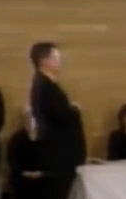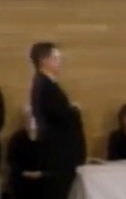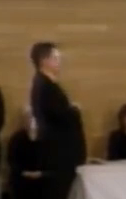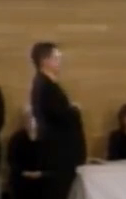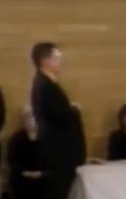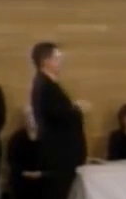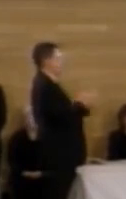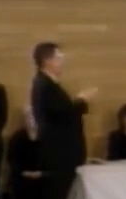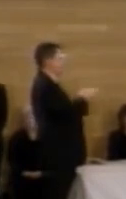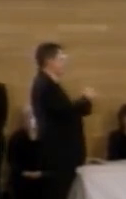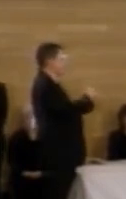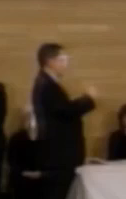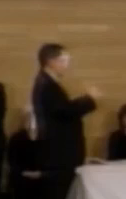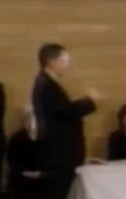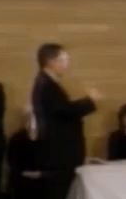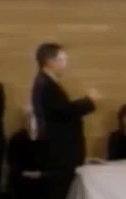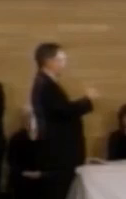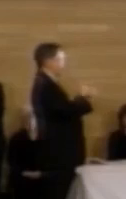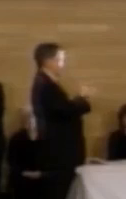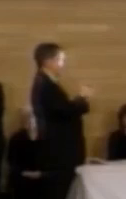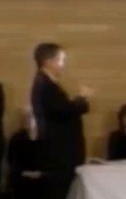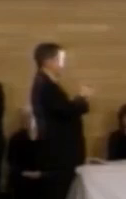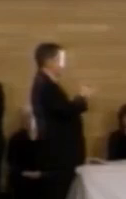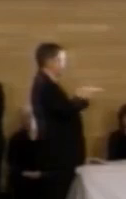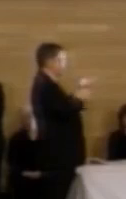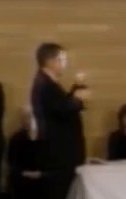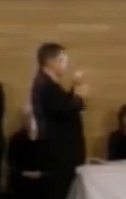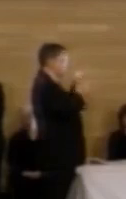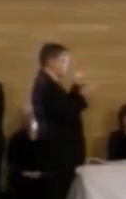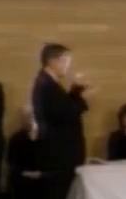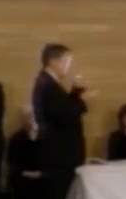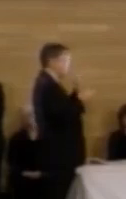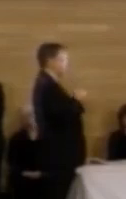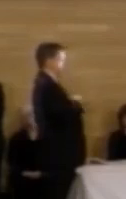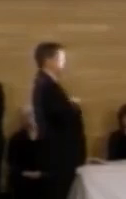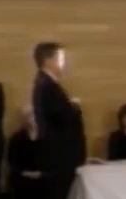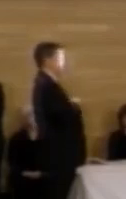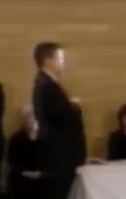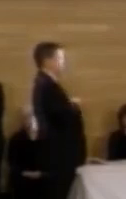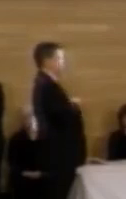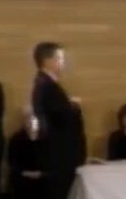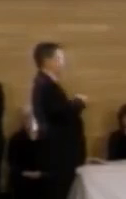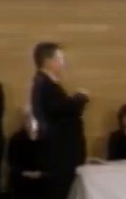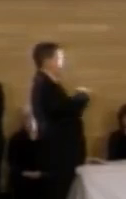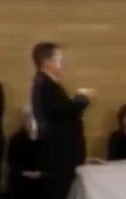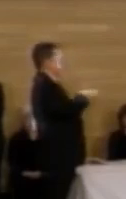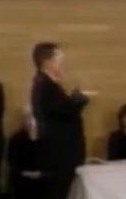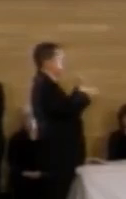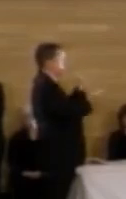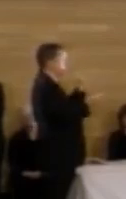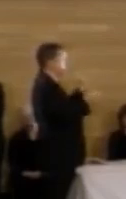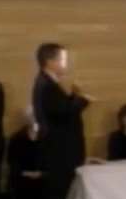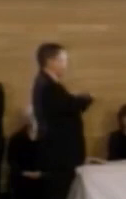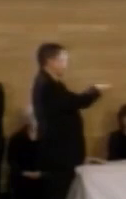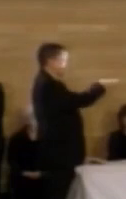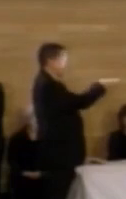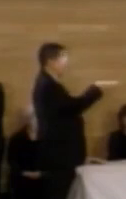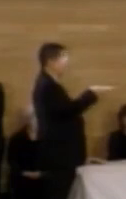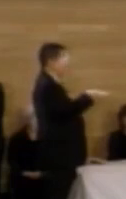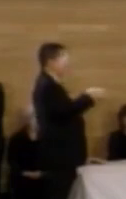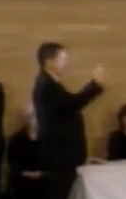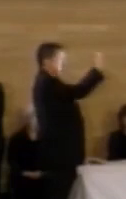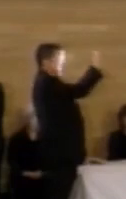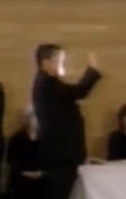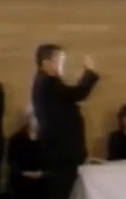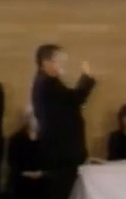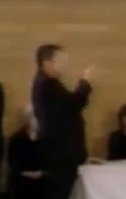犠牲になられた方々の御霊が安らかでありますように、そしてご遺族の皆様と私たちをいつまでも見守り続